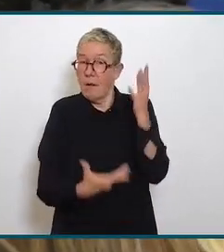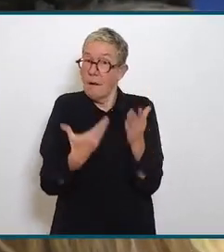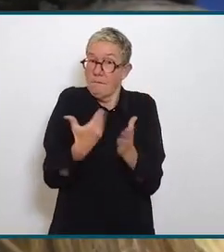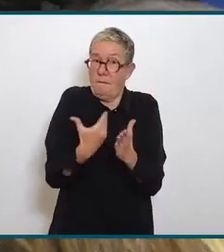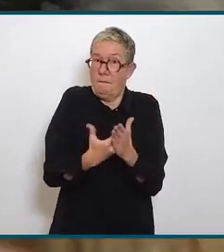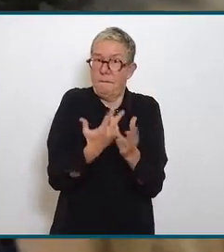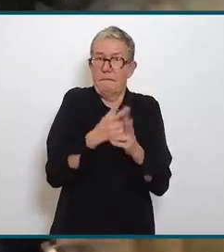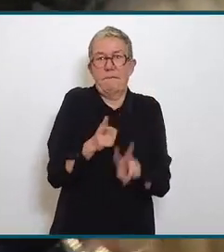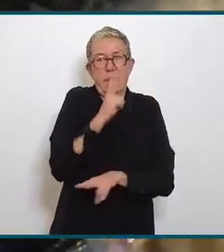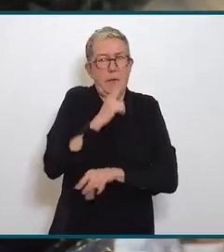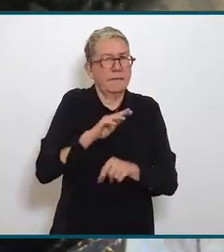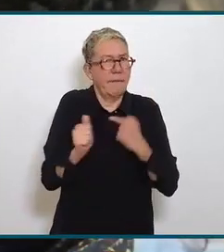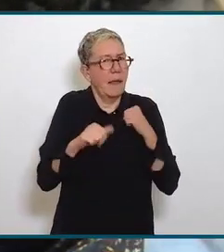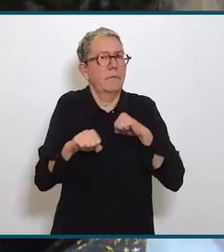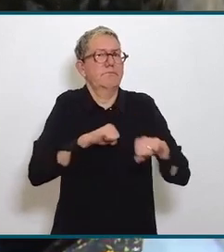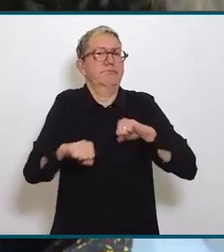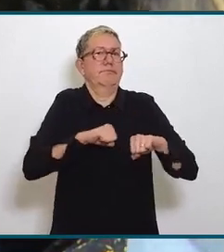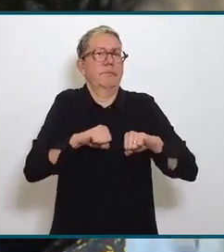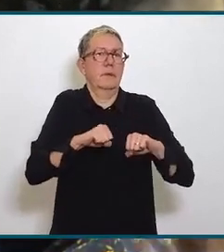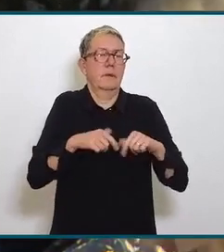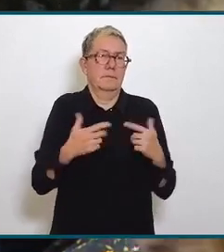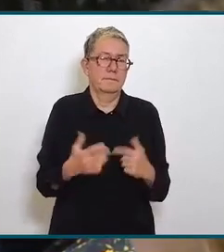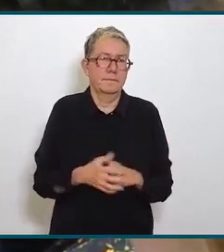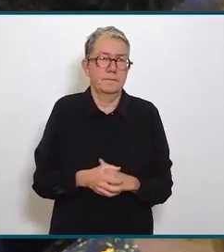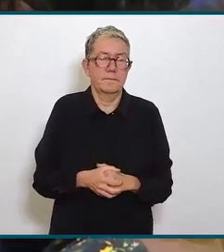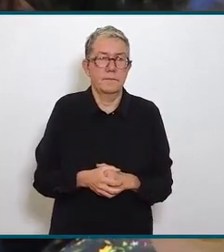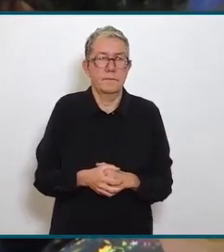fait et que la ville agit.